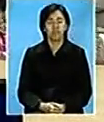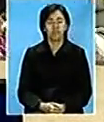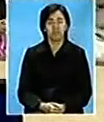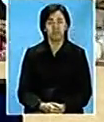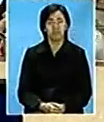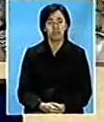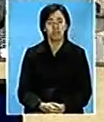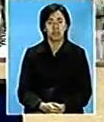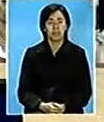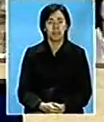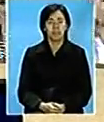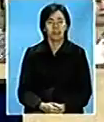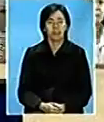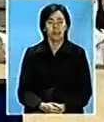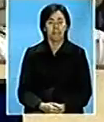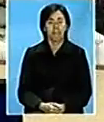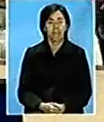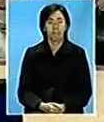ในส่วนของ